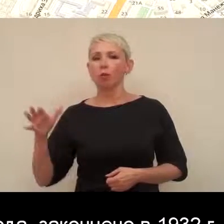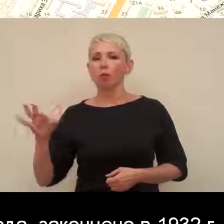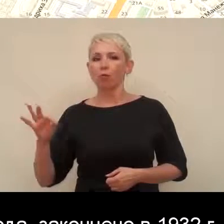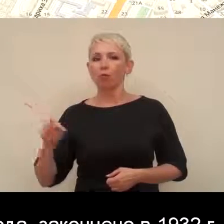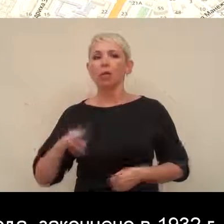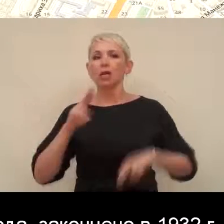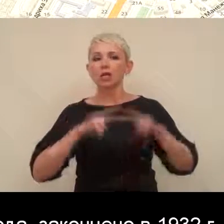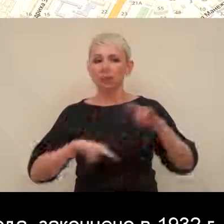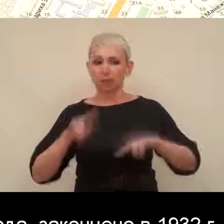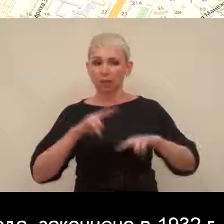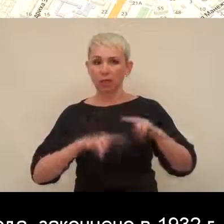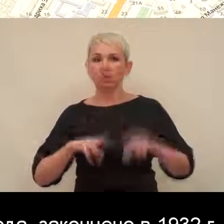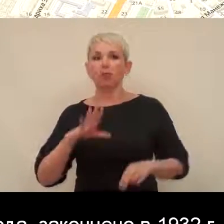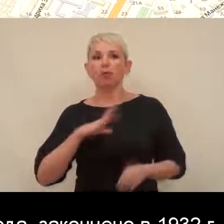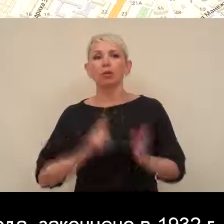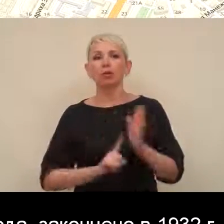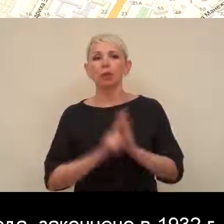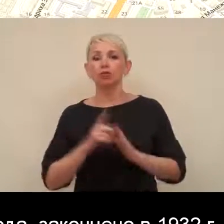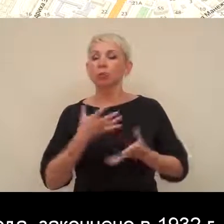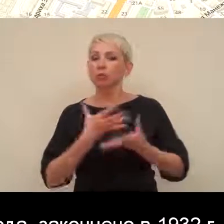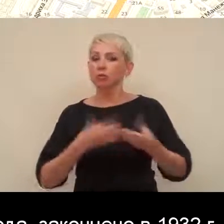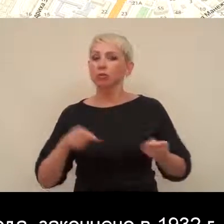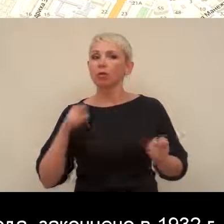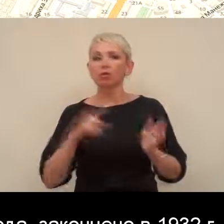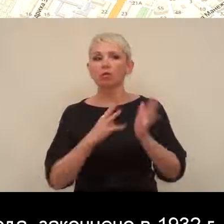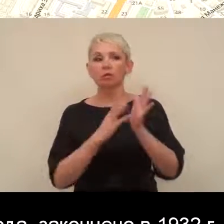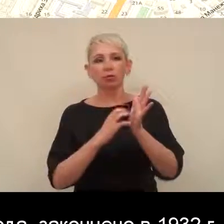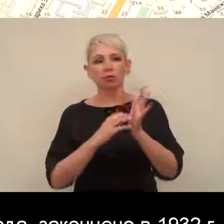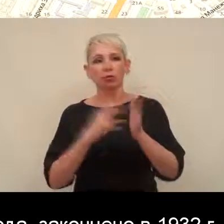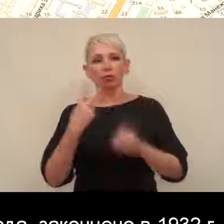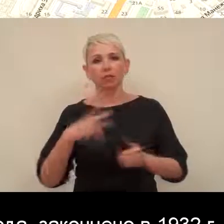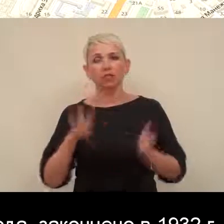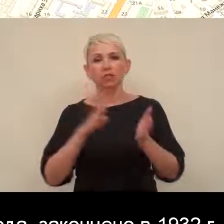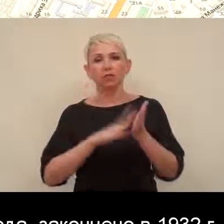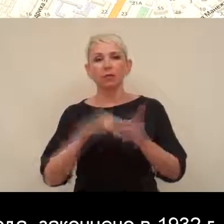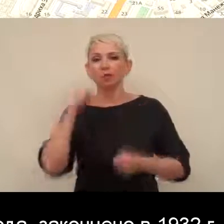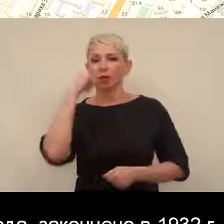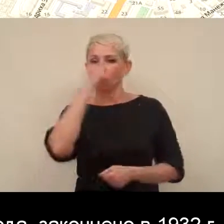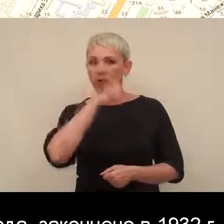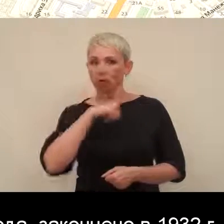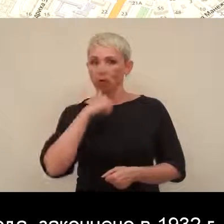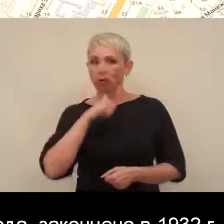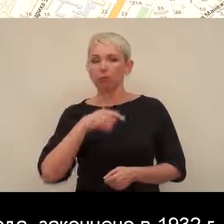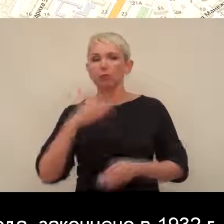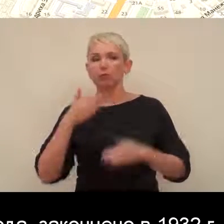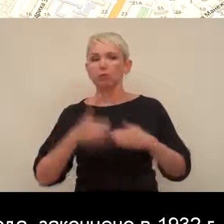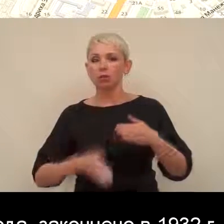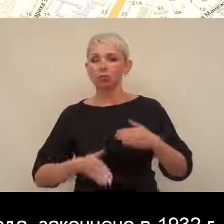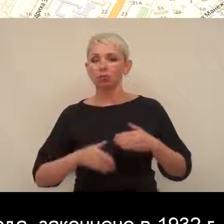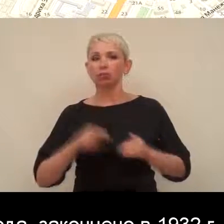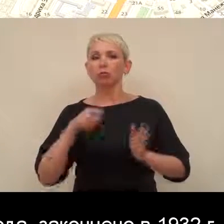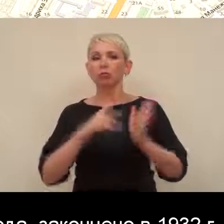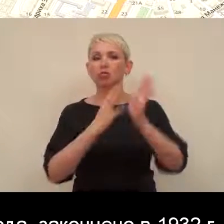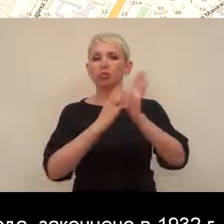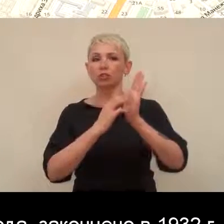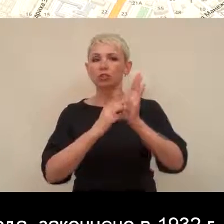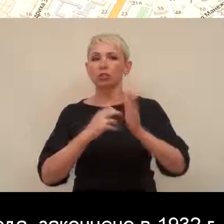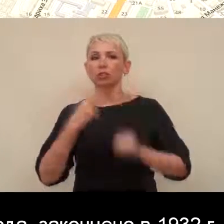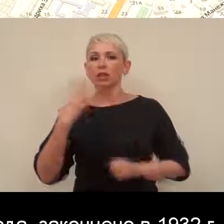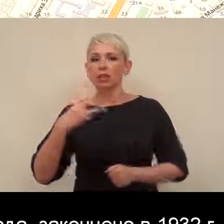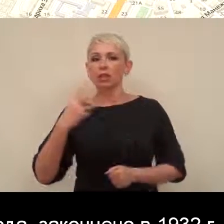Строительство было начато весной 1929 года, закончено в